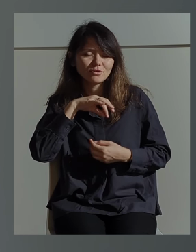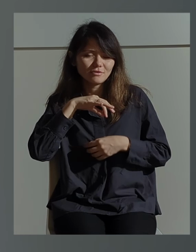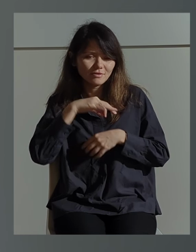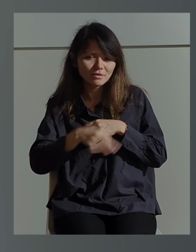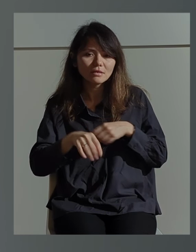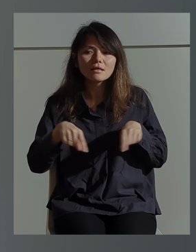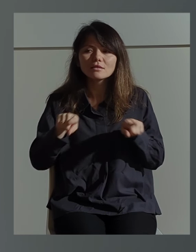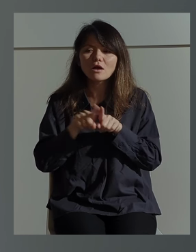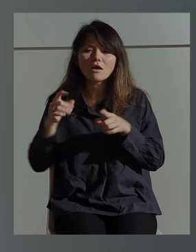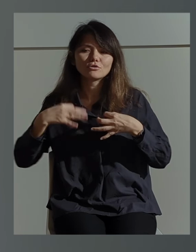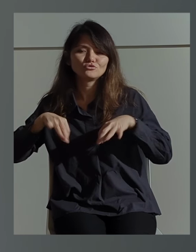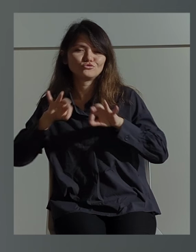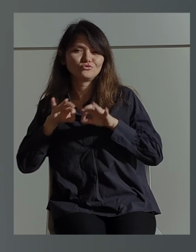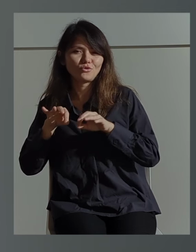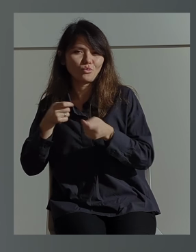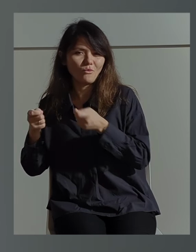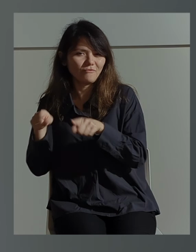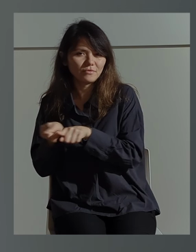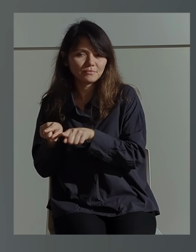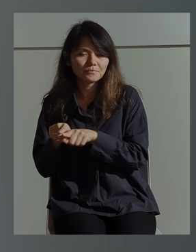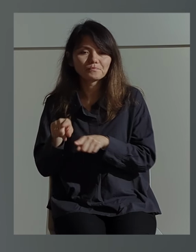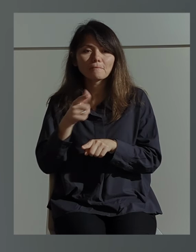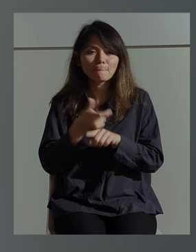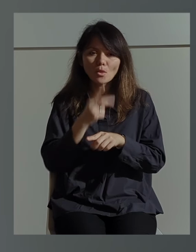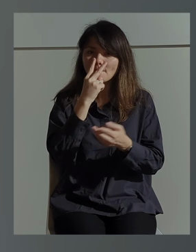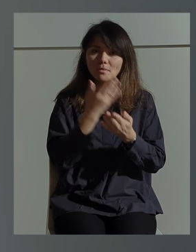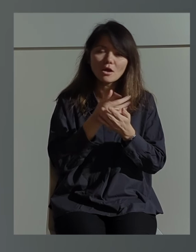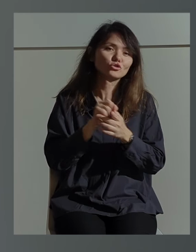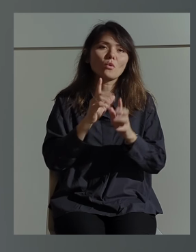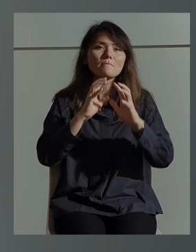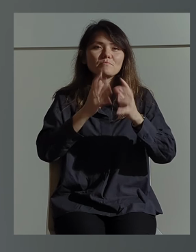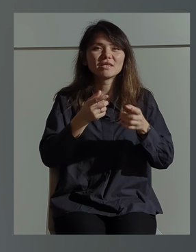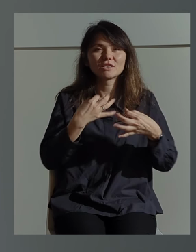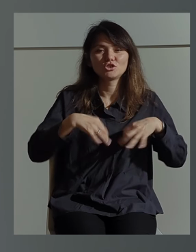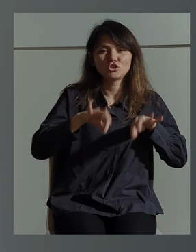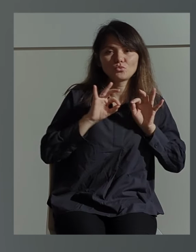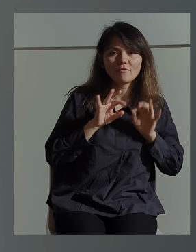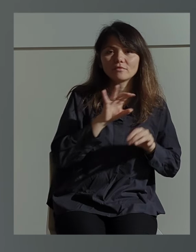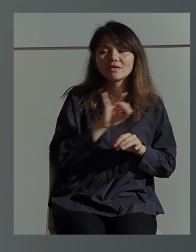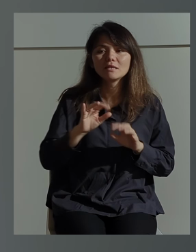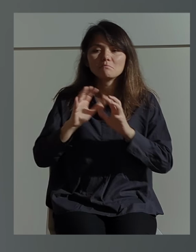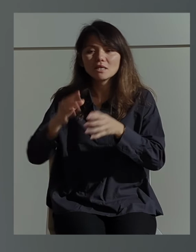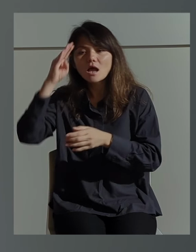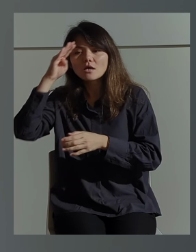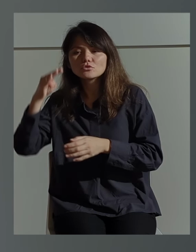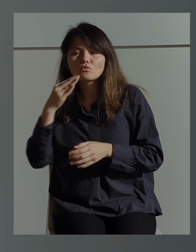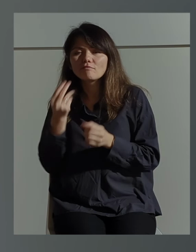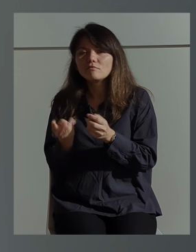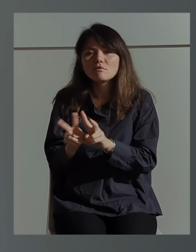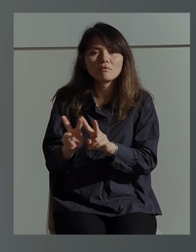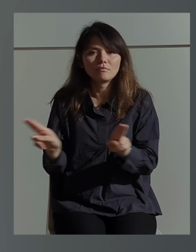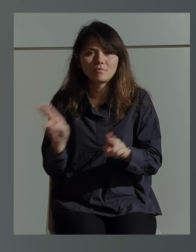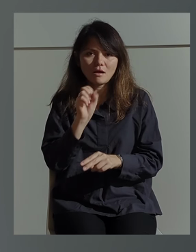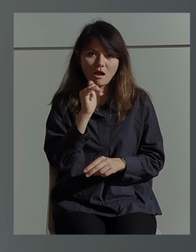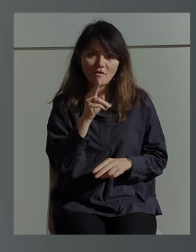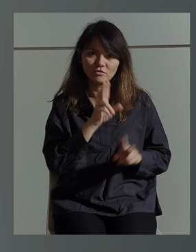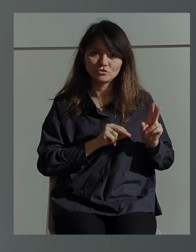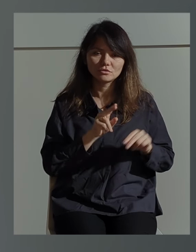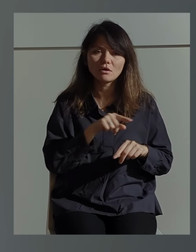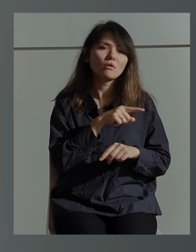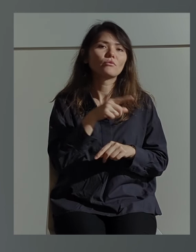чиновников очень много указывает на то что мир чиновников и мир отцов для Кафки одно и тоже это сходство вовсе не к чести